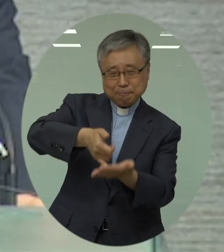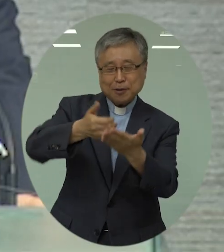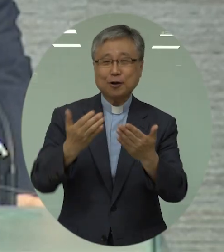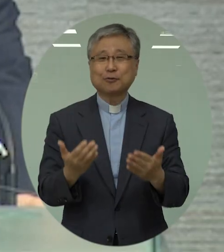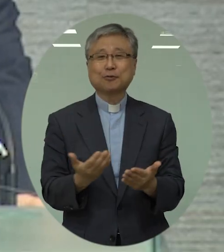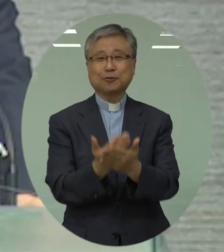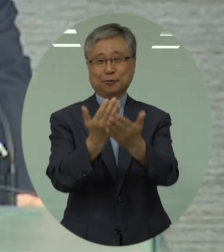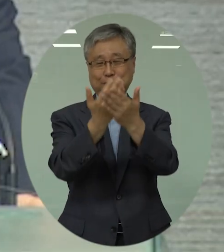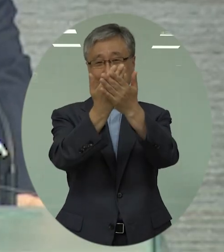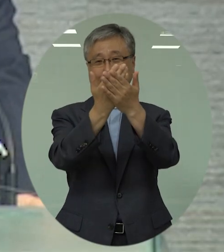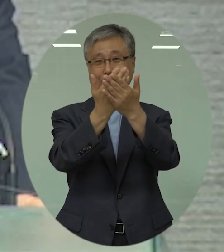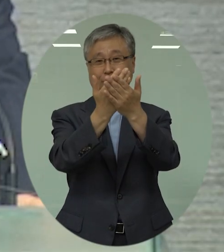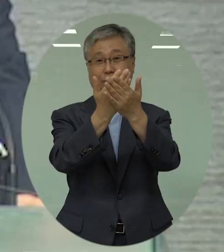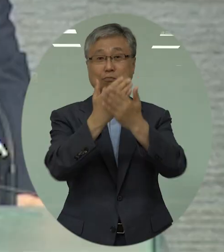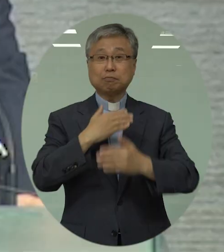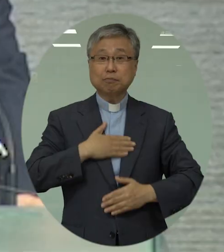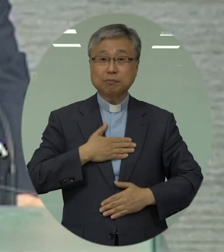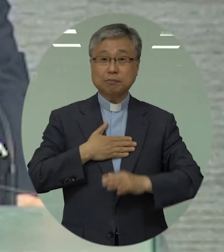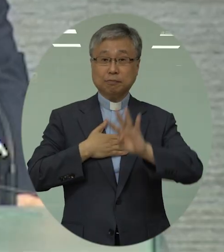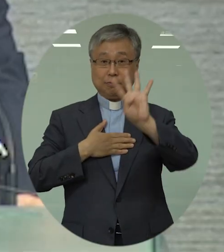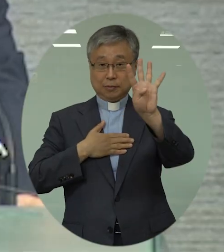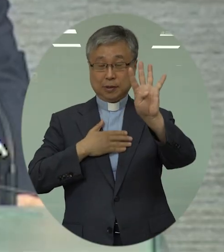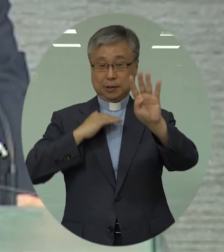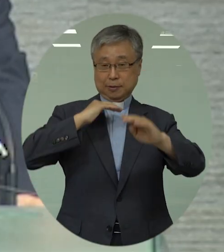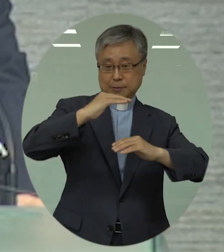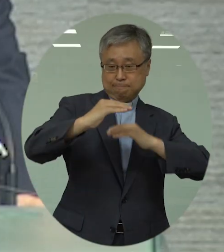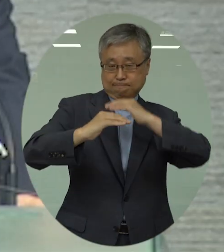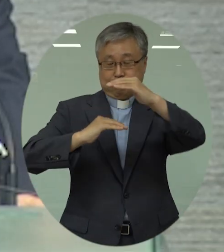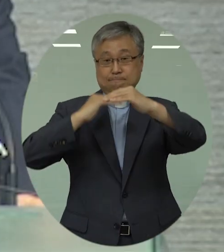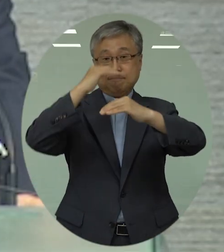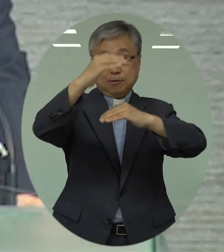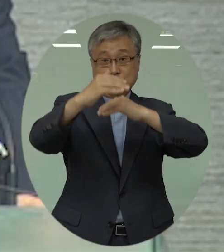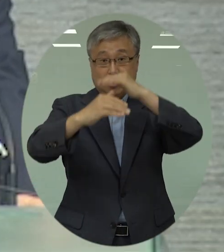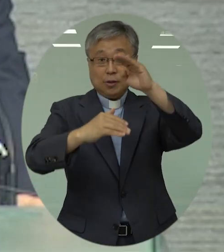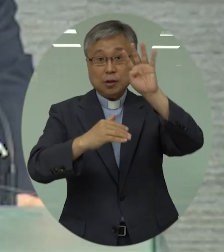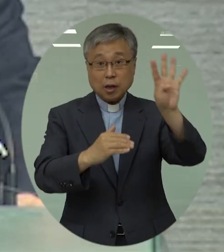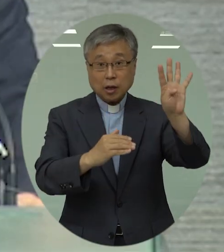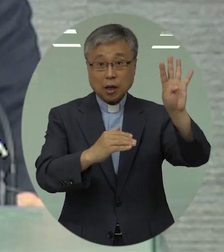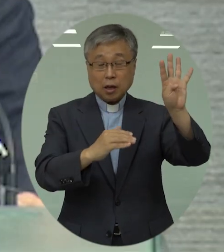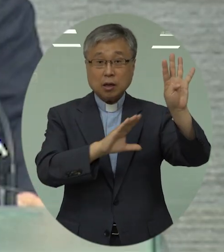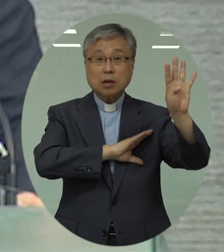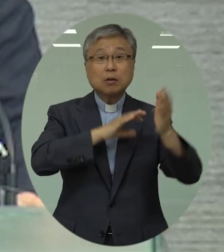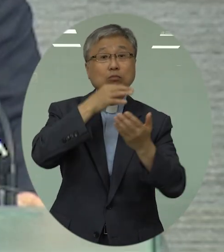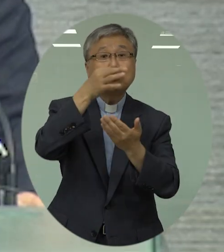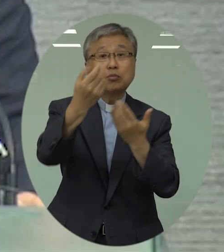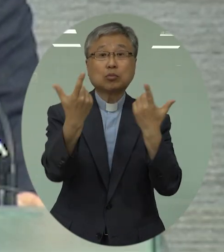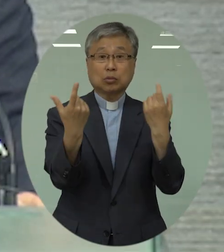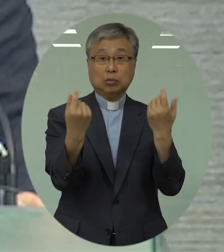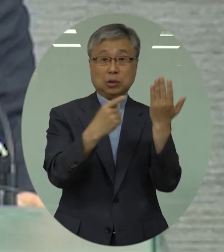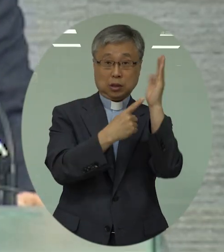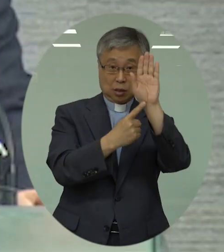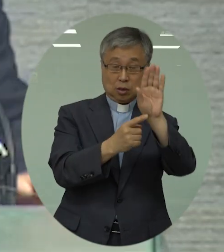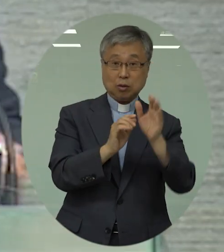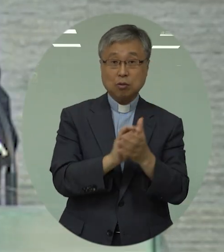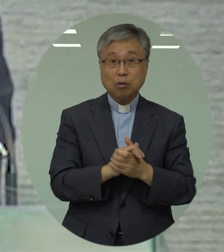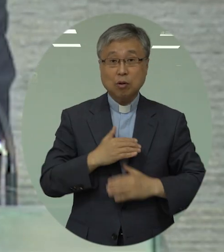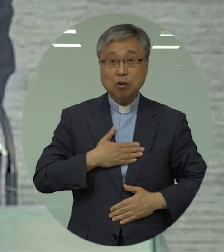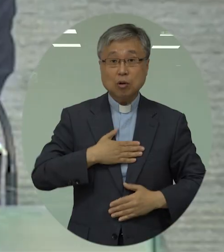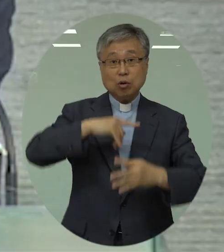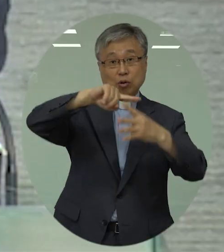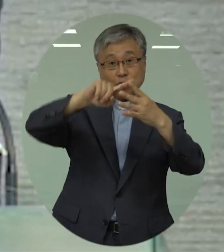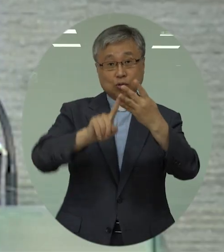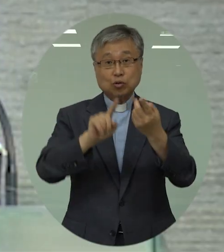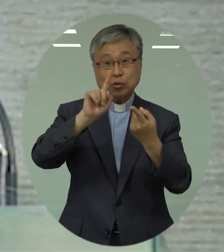성숙의 네 개의 단계, 네 개의 스테이지가 바로 네 개의 호칭으로 등장하는 거란 말이죠. 근데 그것을